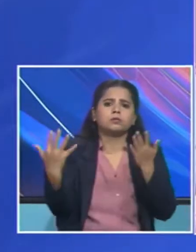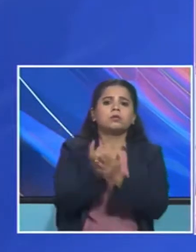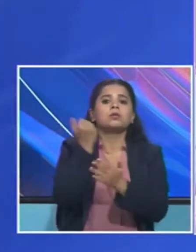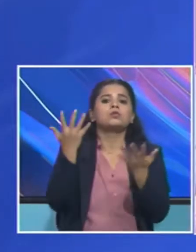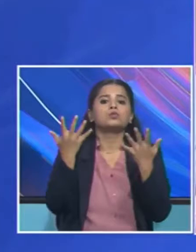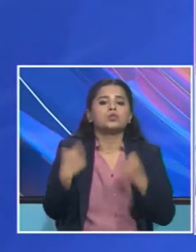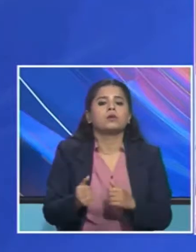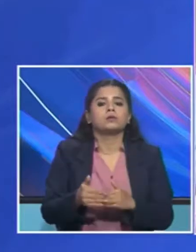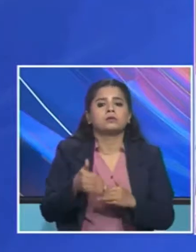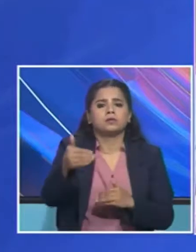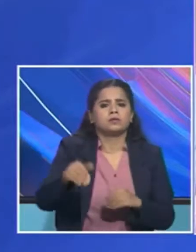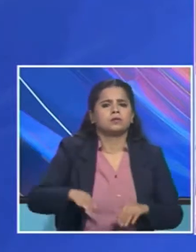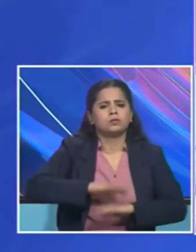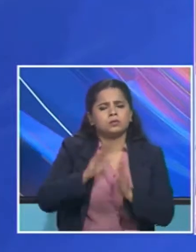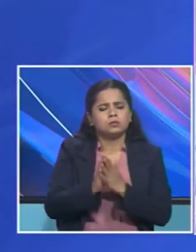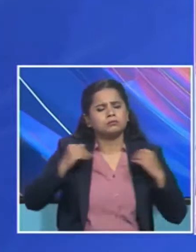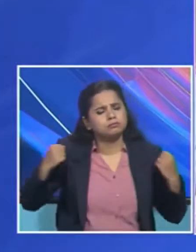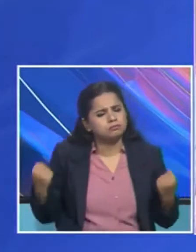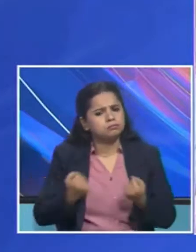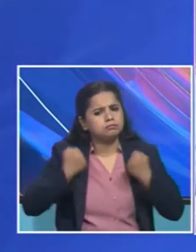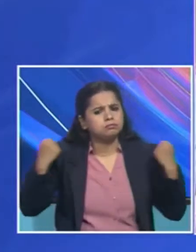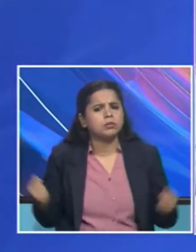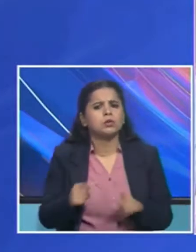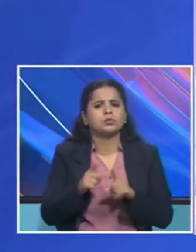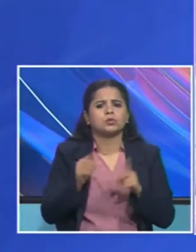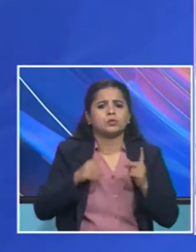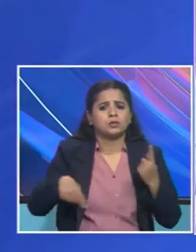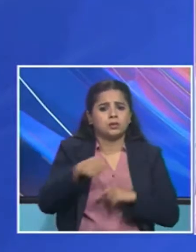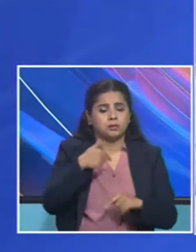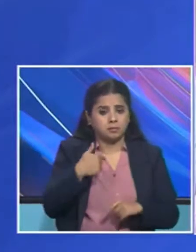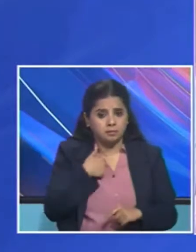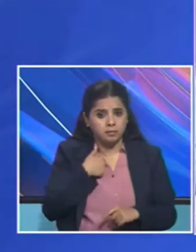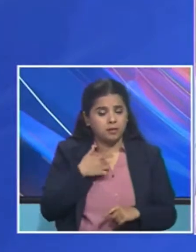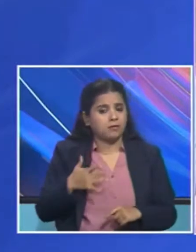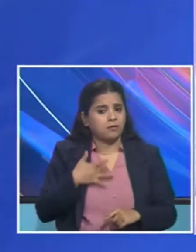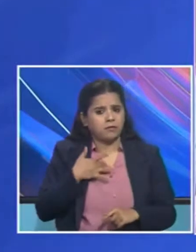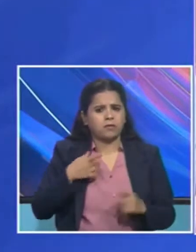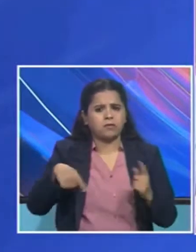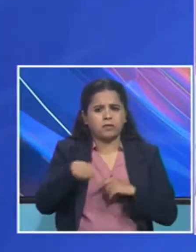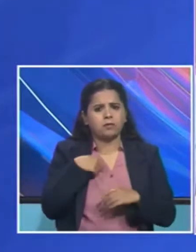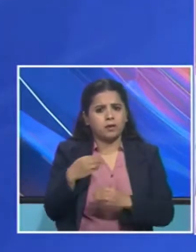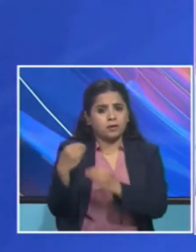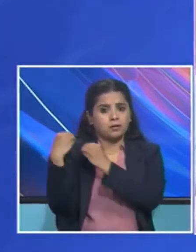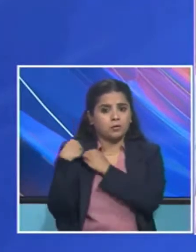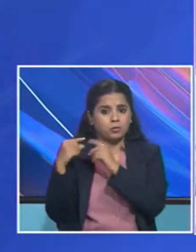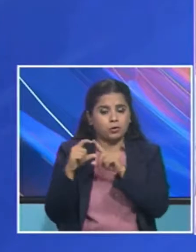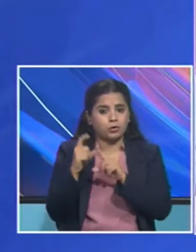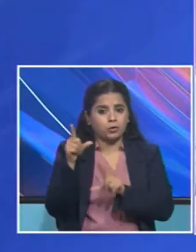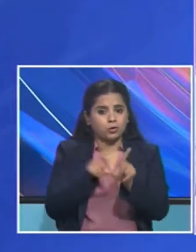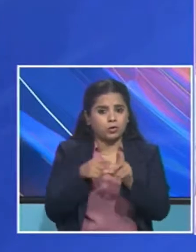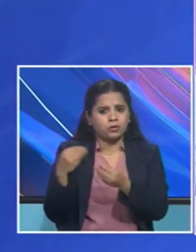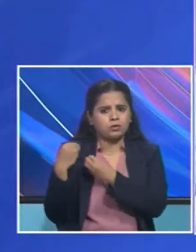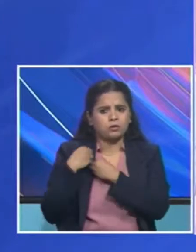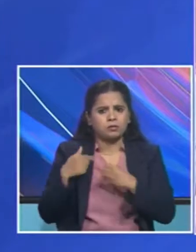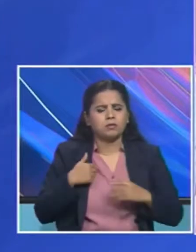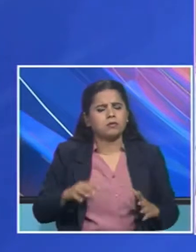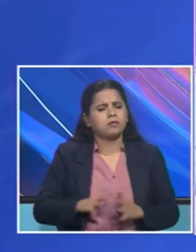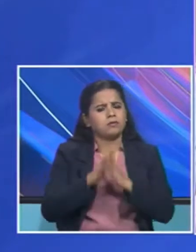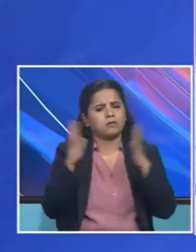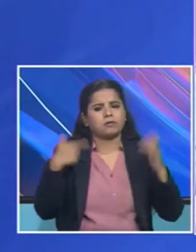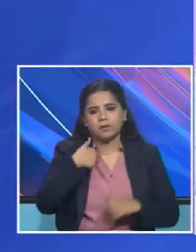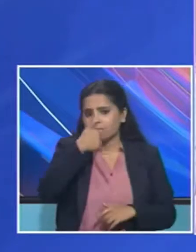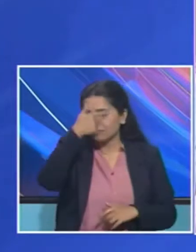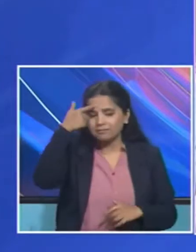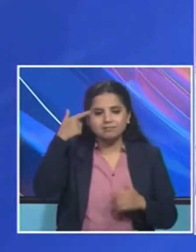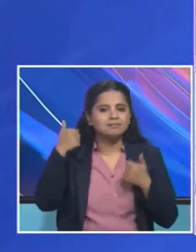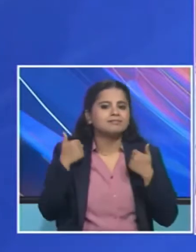लिए पूरी ऊर्जा से जुटा हुआ है, मुझे ये जिम्मेदारी मिलना मेरा बहुत बड़ा सौभाग्य